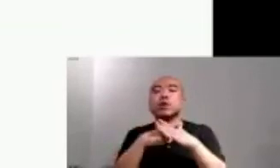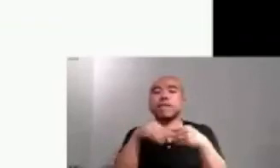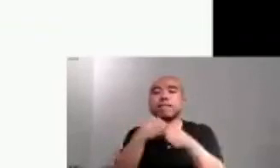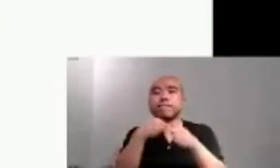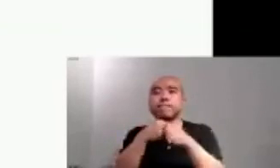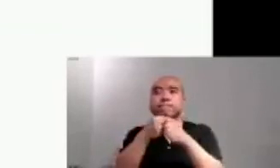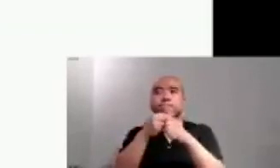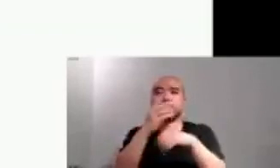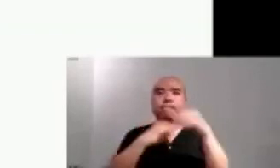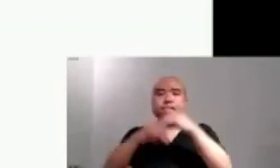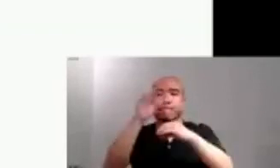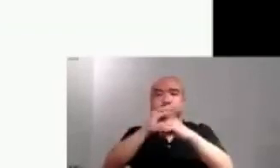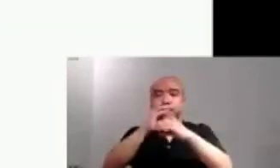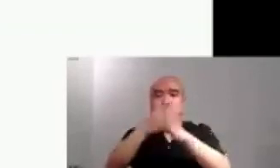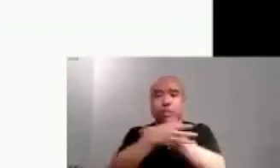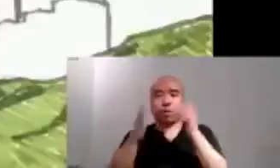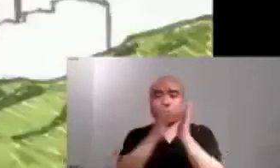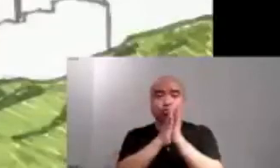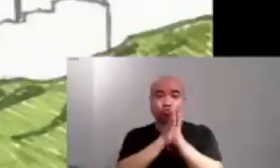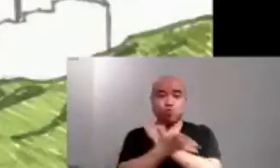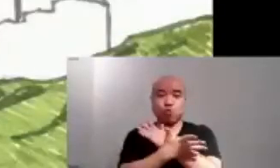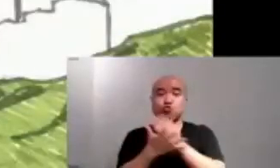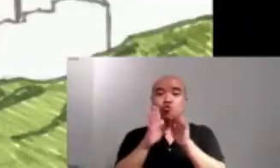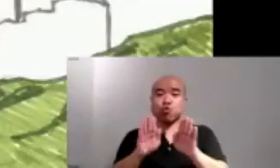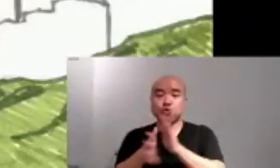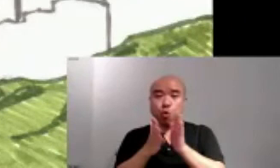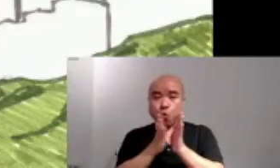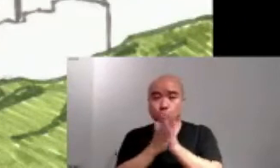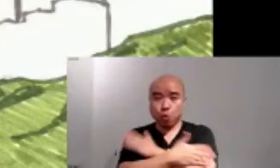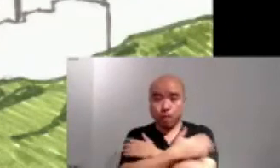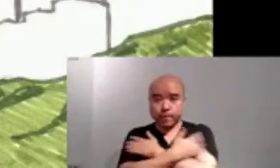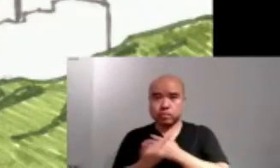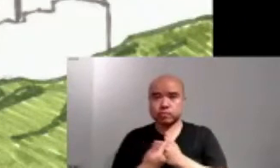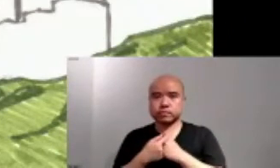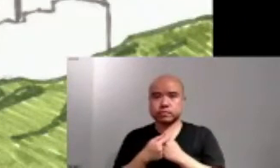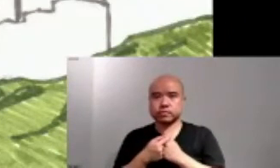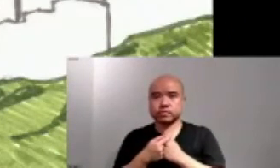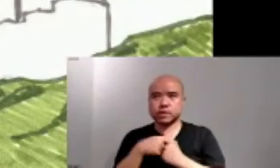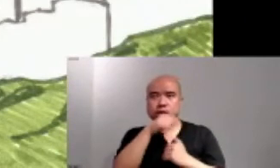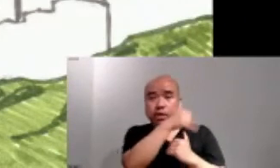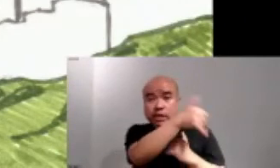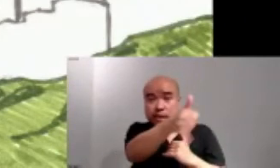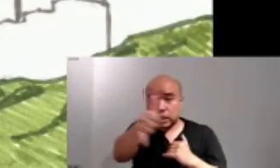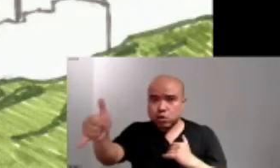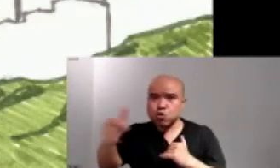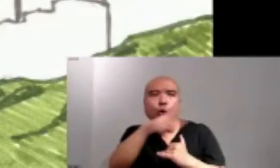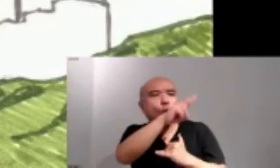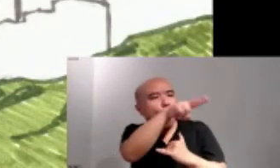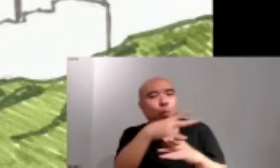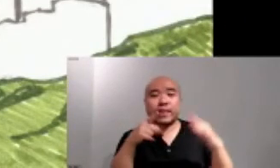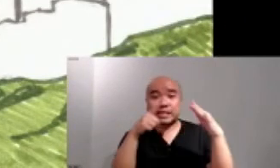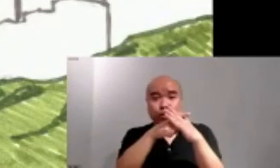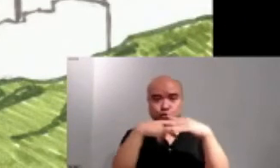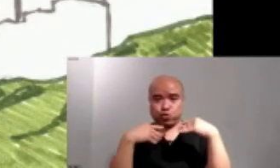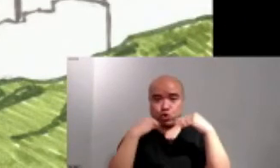个互助互爱的平台。NEST 会以地图的形式显示出可以提供 SEN 支援服务的社福机